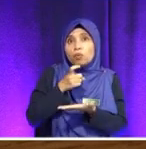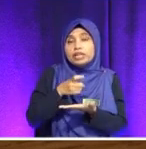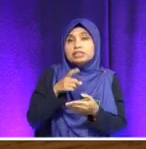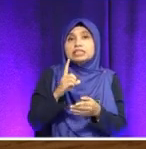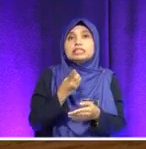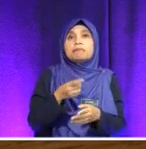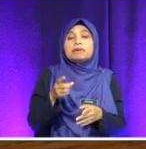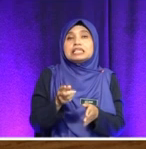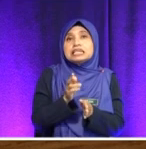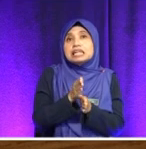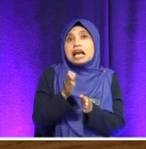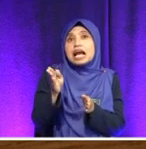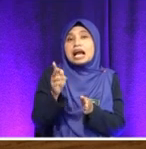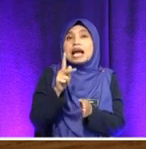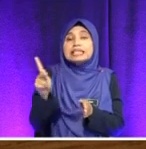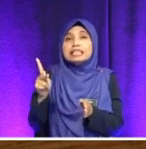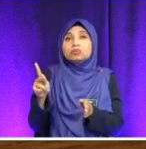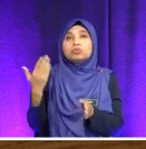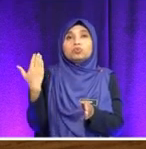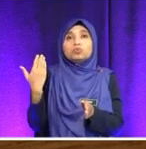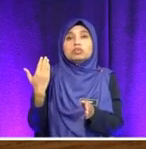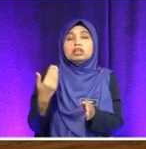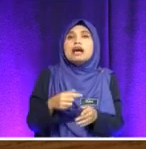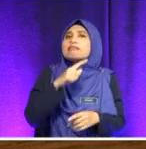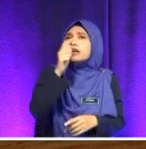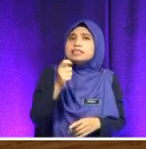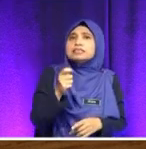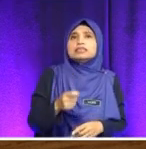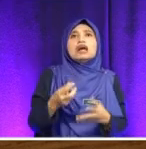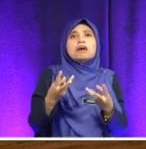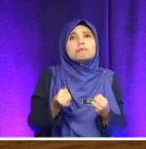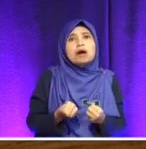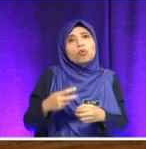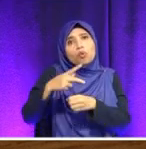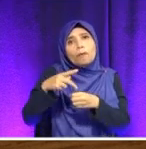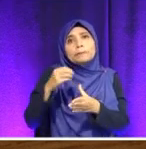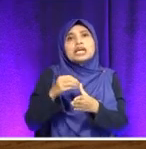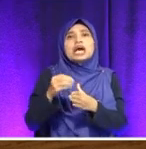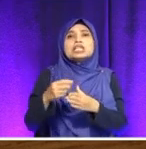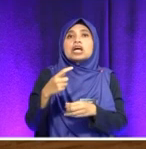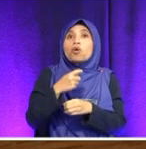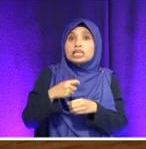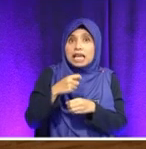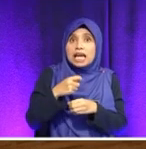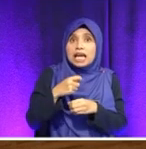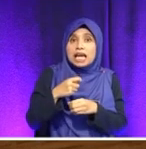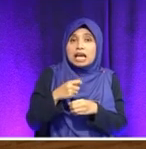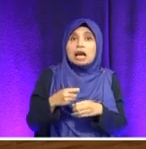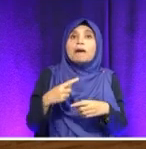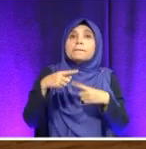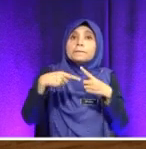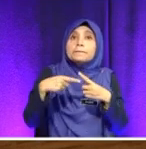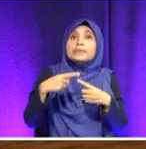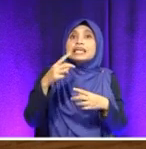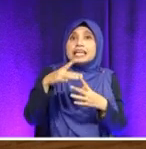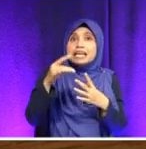dahulu, kemudian tanya kepada tetamu sama ada nak kopi ke teh. Maksudnya macam tu. Bila dia dah pilih,